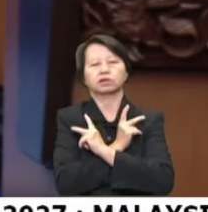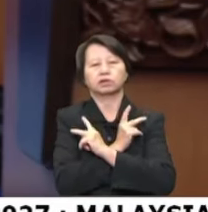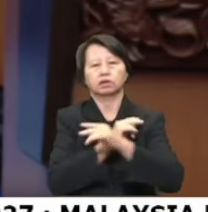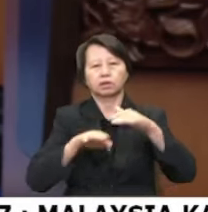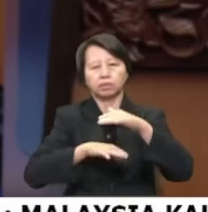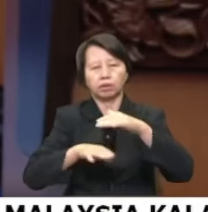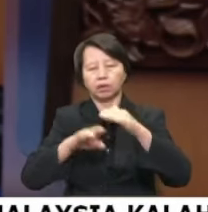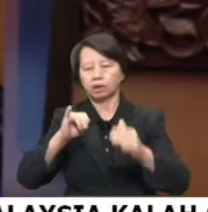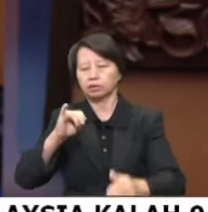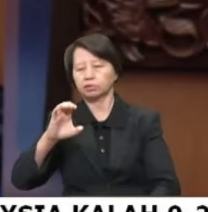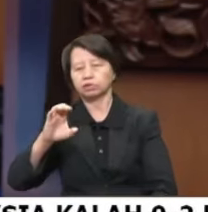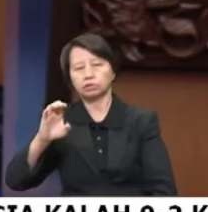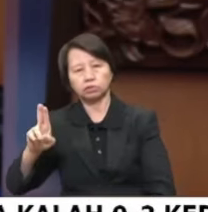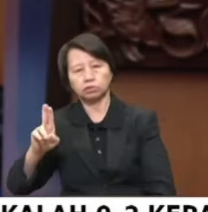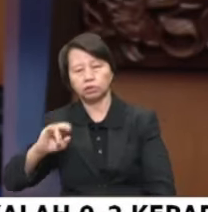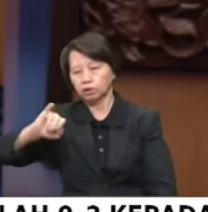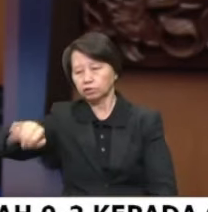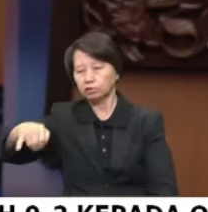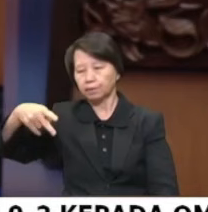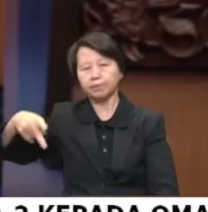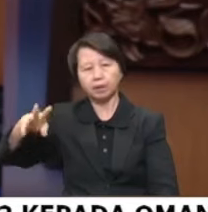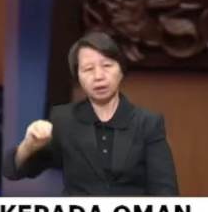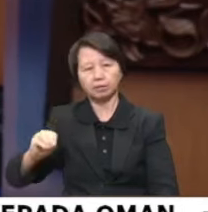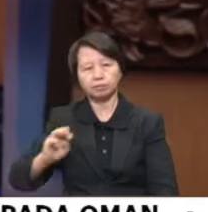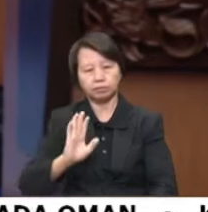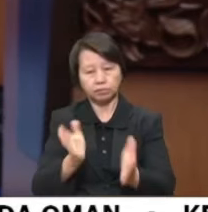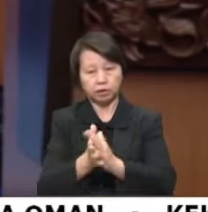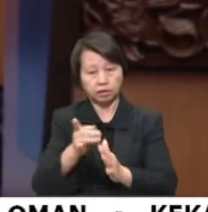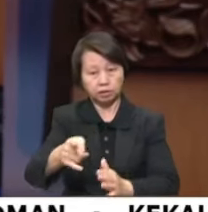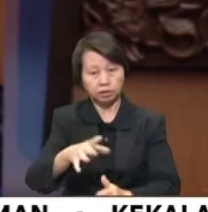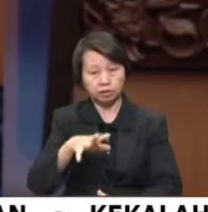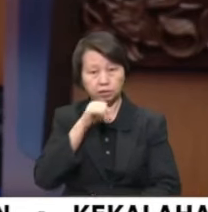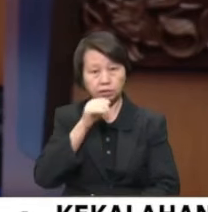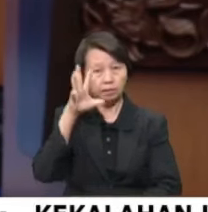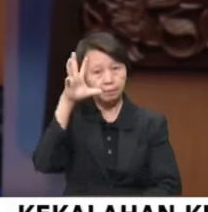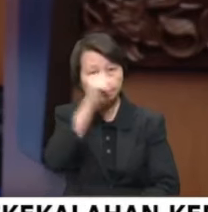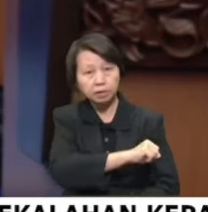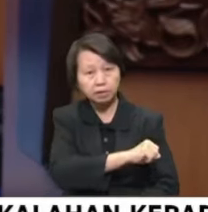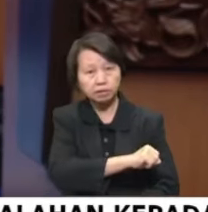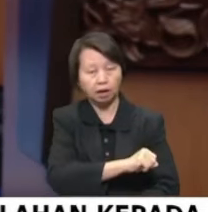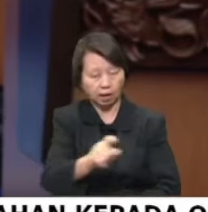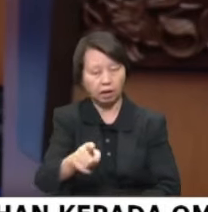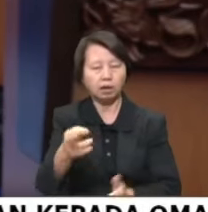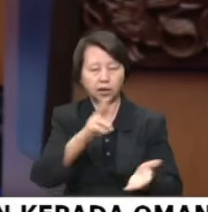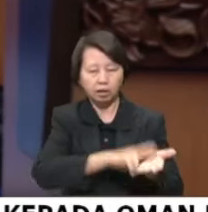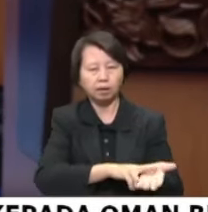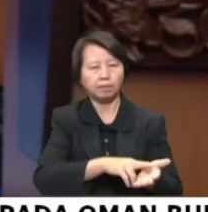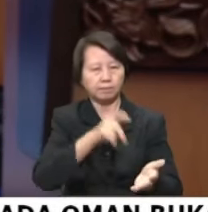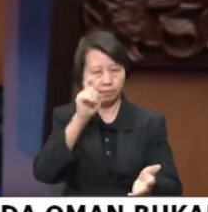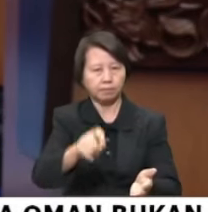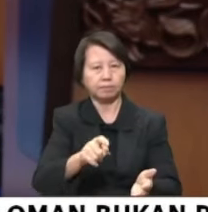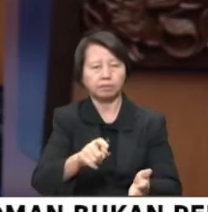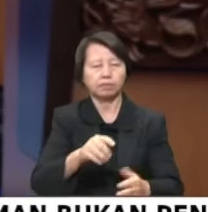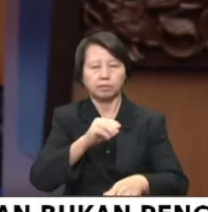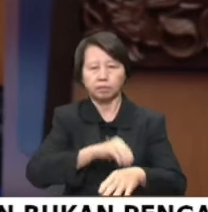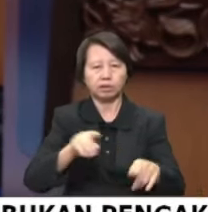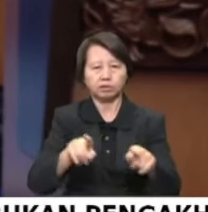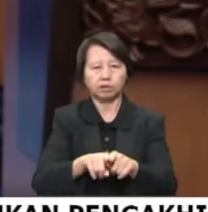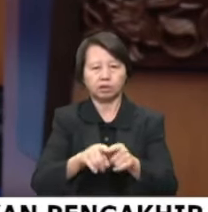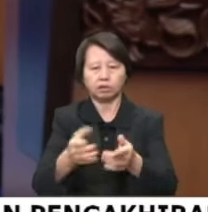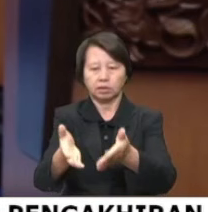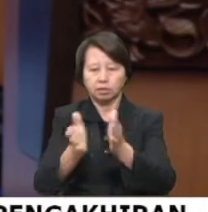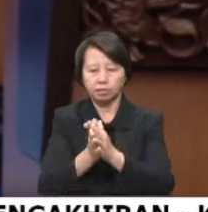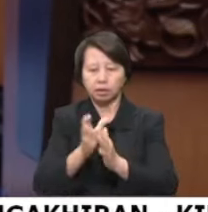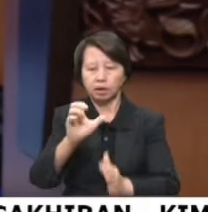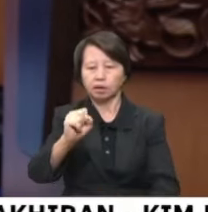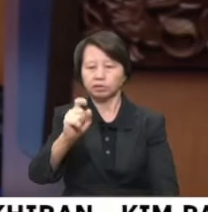ICU JPM bagi memastikan mereka tidak tercicil daripada inisiatif bantuan kerajaan. Dalam masa yang sama, permohonan